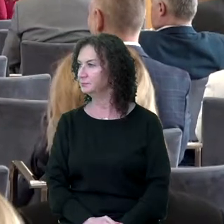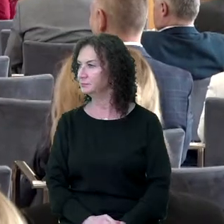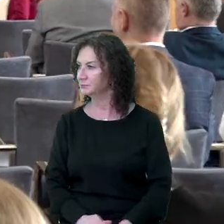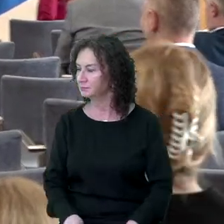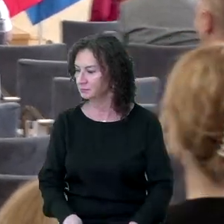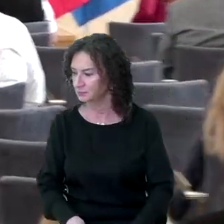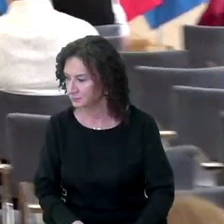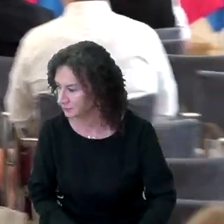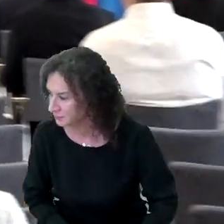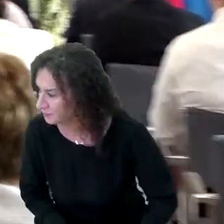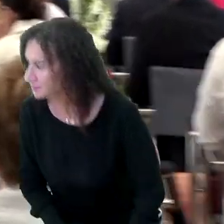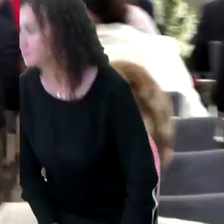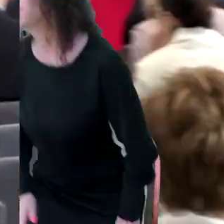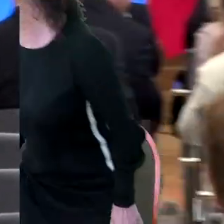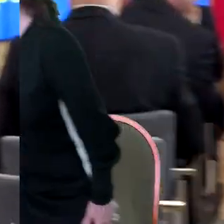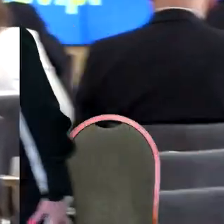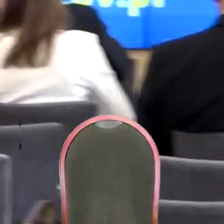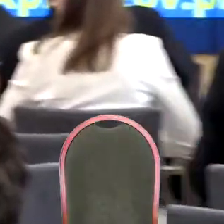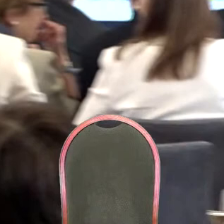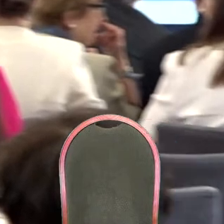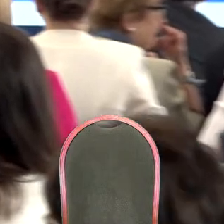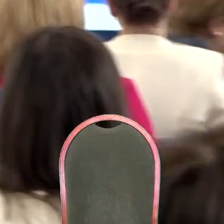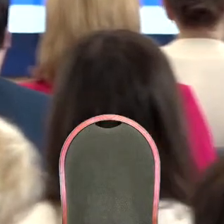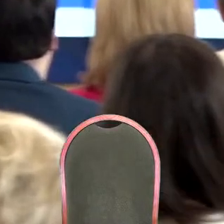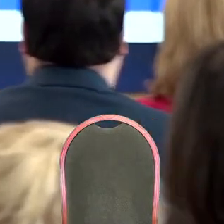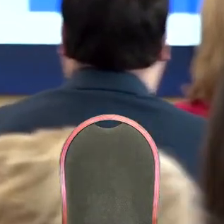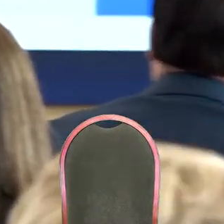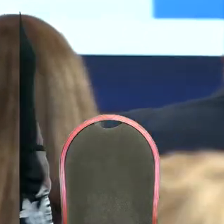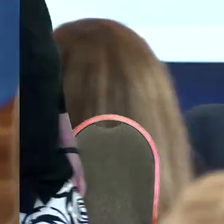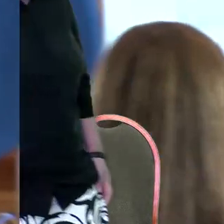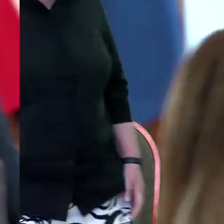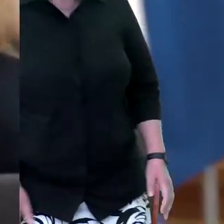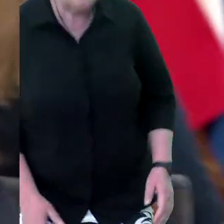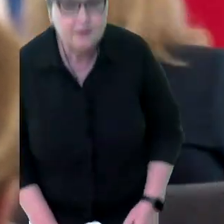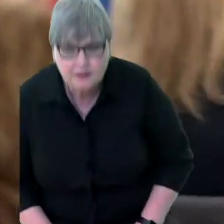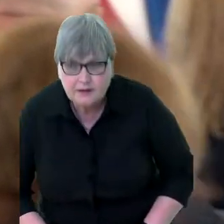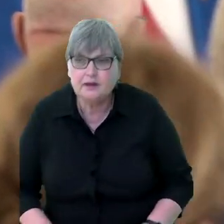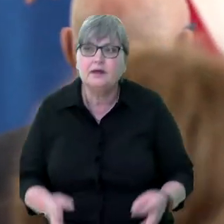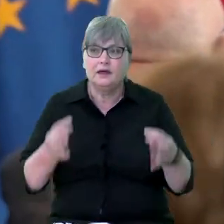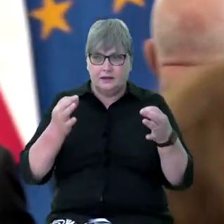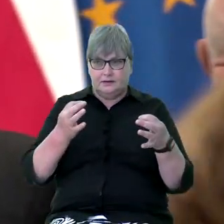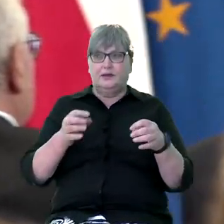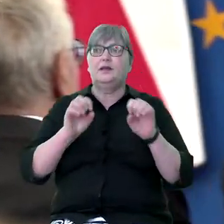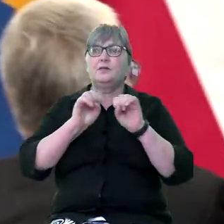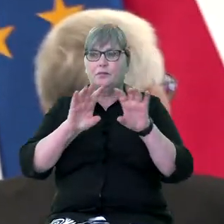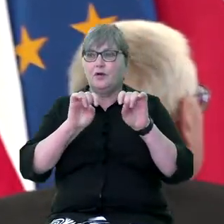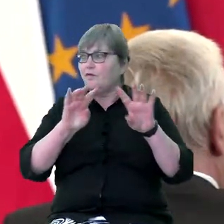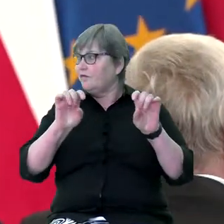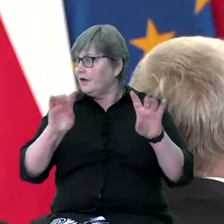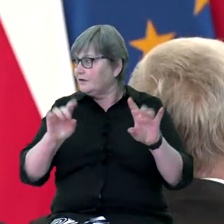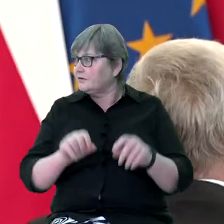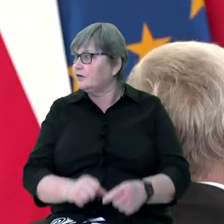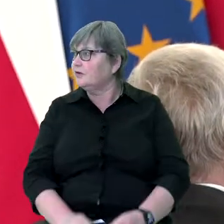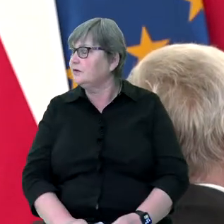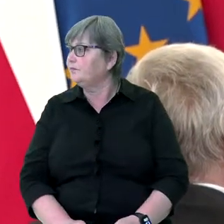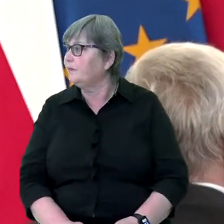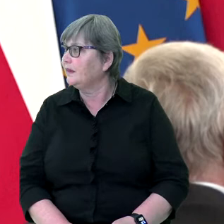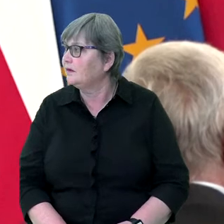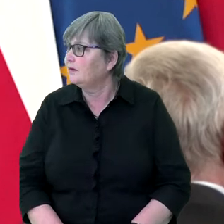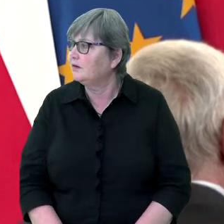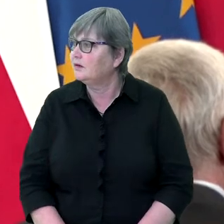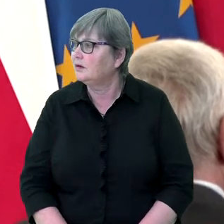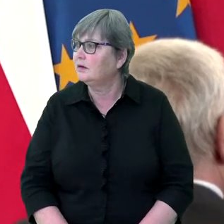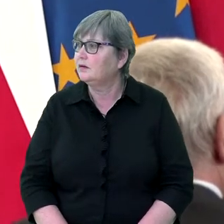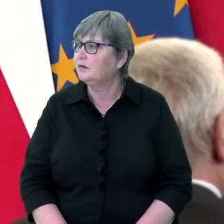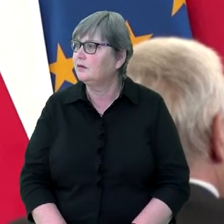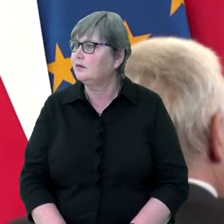Bardzo dziękuję, pani minister. A teraz zapraszam pana profesora Grzegorza Górskiego, kierownika Katedry Historii Państwa i Prawa na